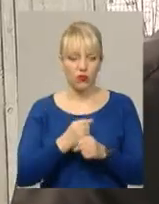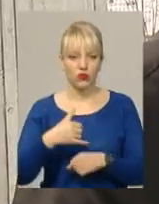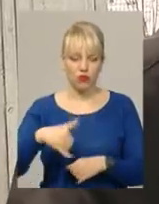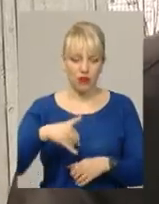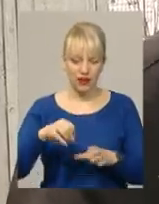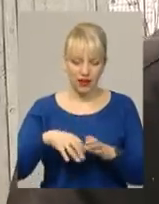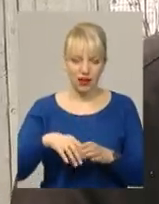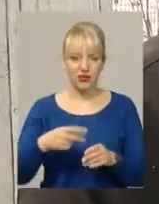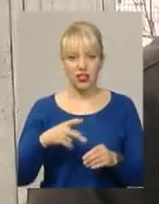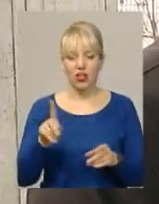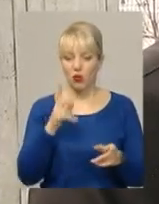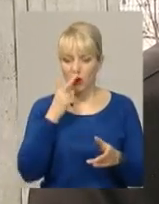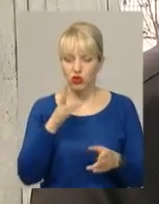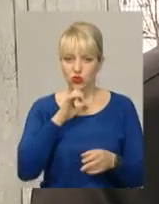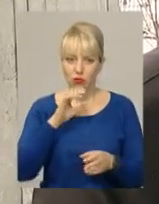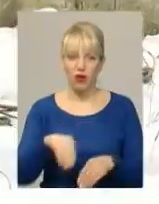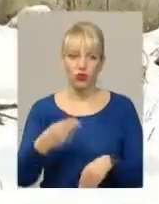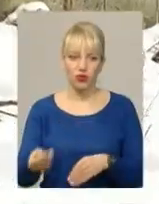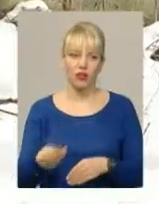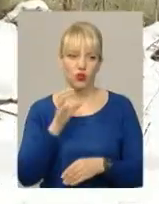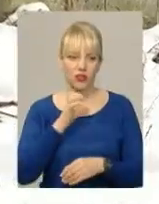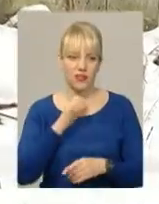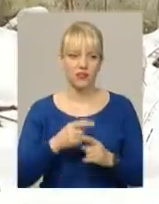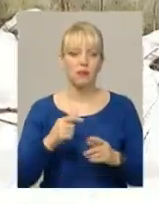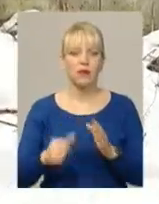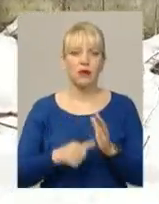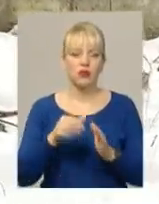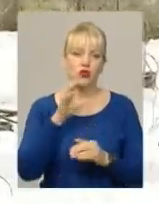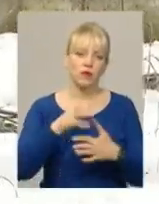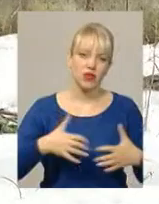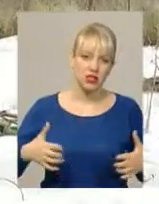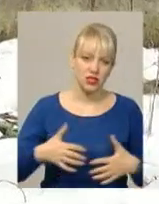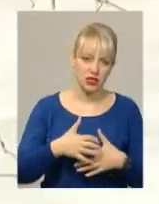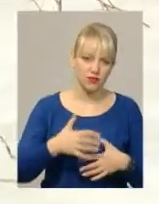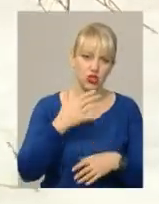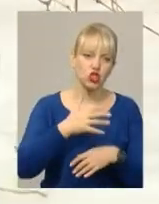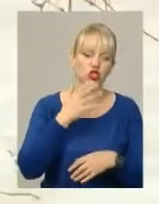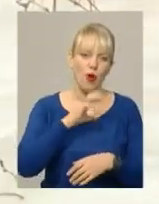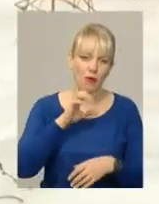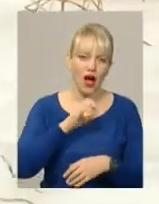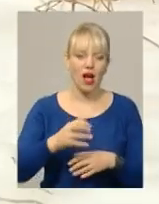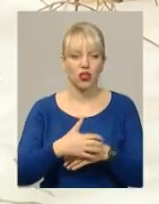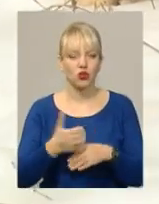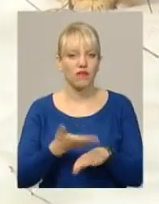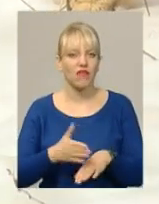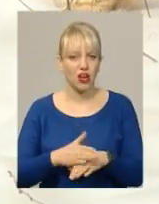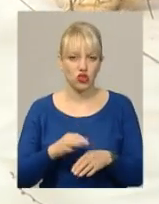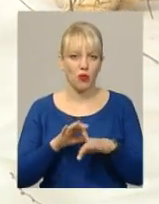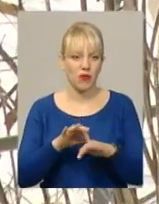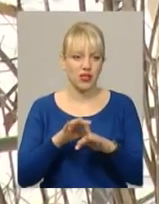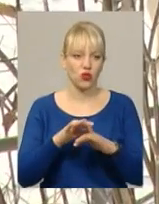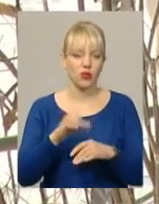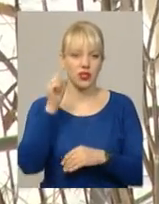якщо бачу котика, собачка, їм ставлю їсти. Бездомні коти і собаки, які живуть у містах, важко переносять морози, переконує